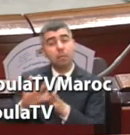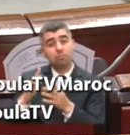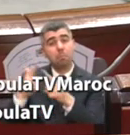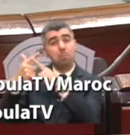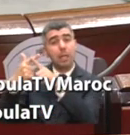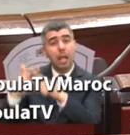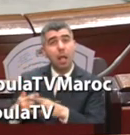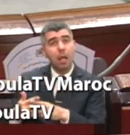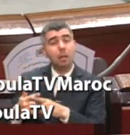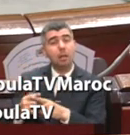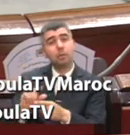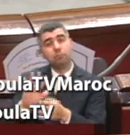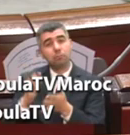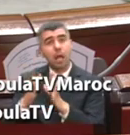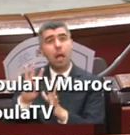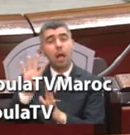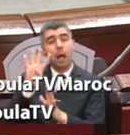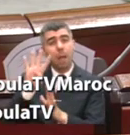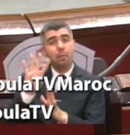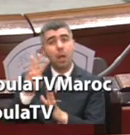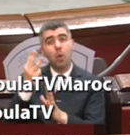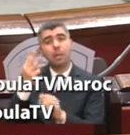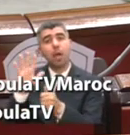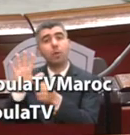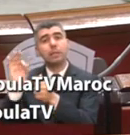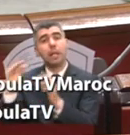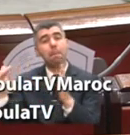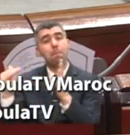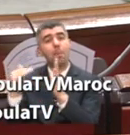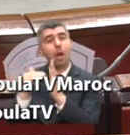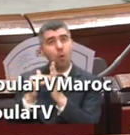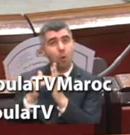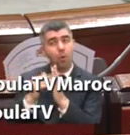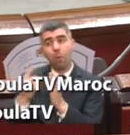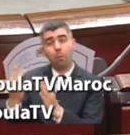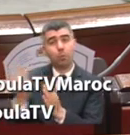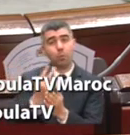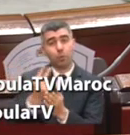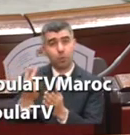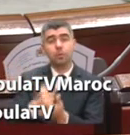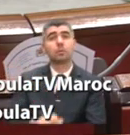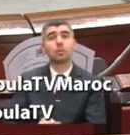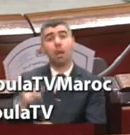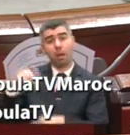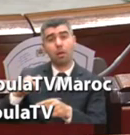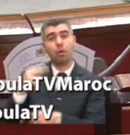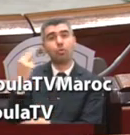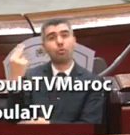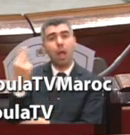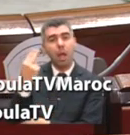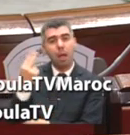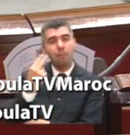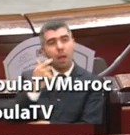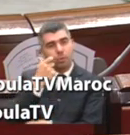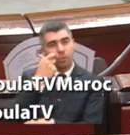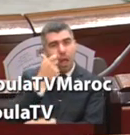ماليه تقدر ب 400 و360 مليون على التوالي لكل وحده فيها. كاينين جامعات اخرى تنشوفوا